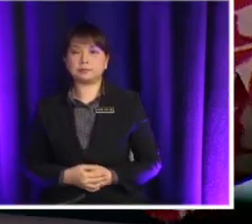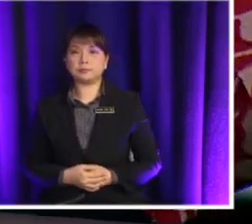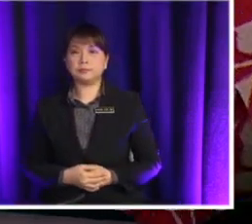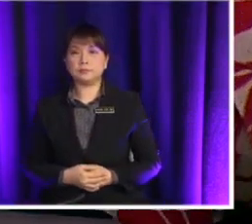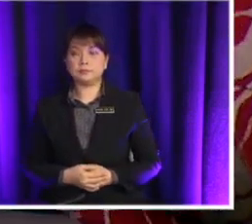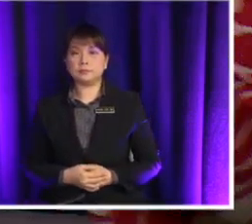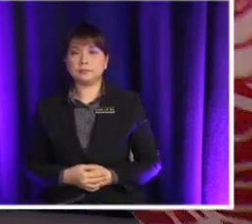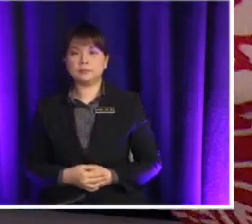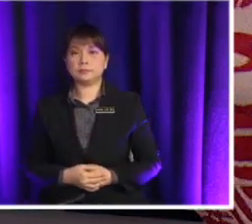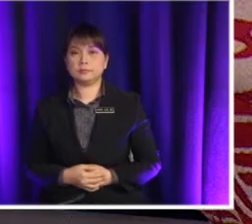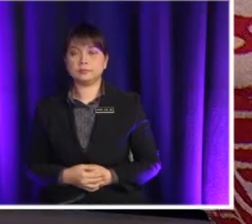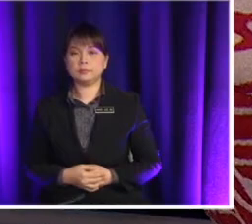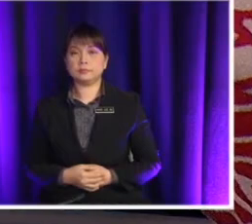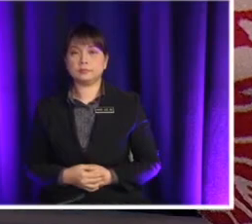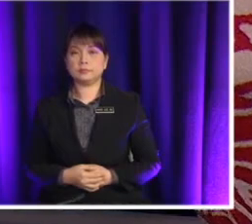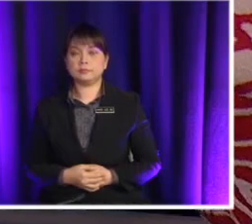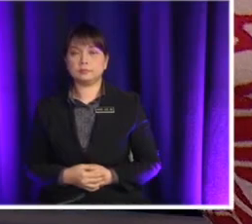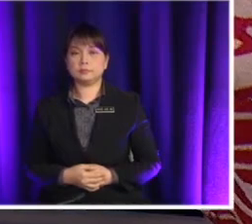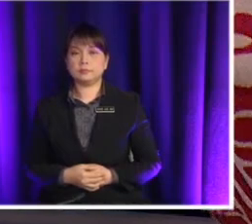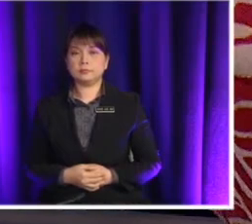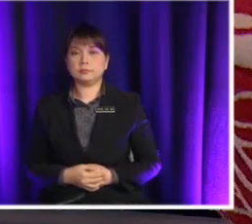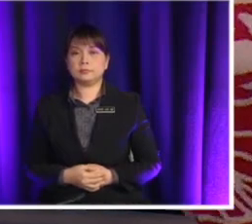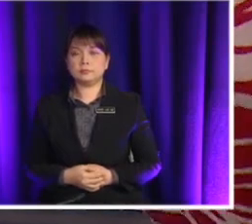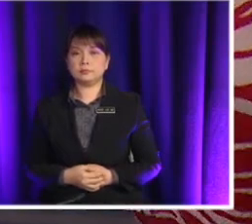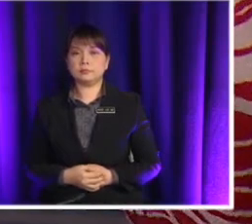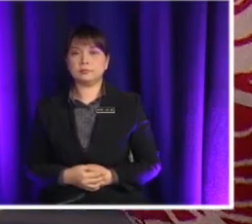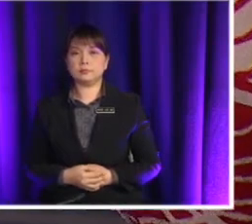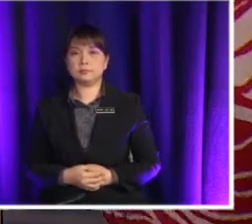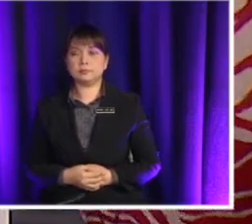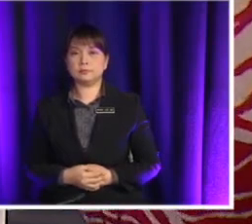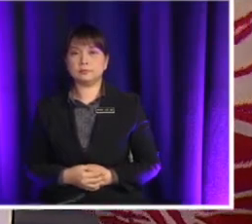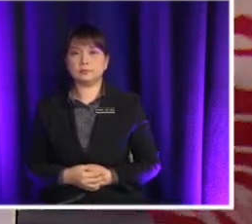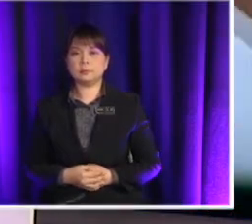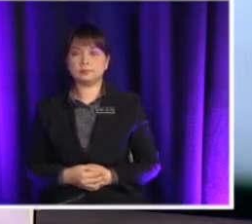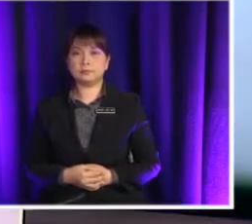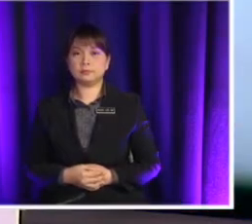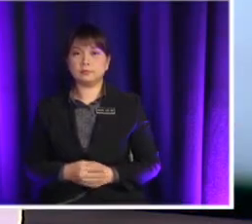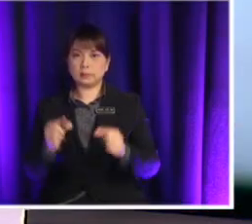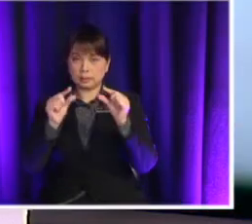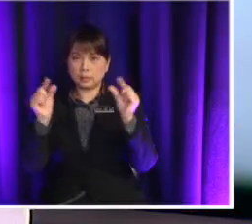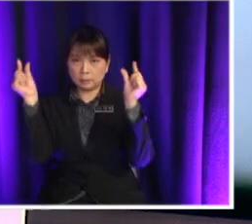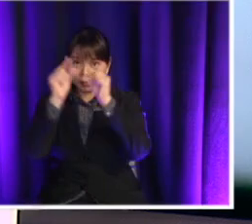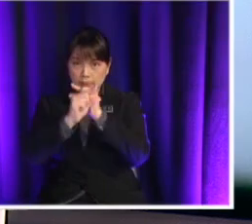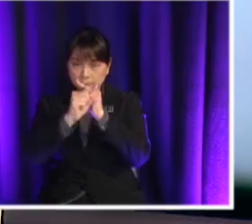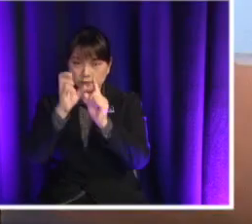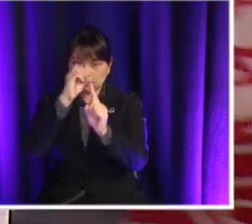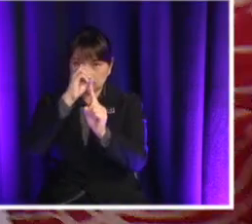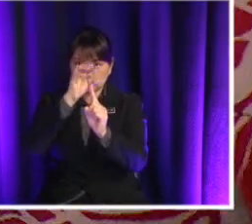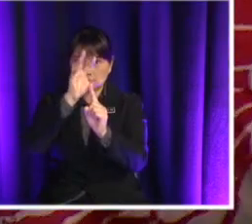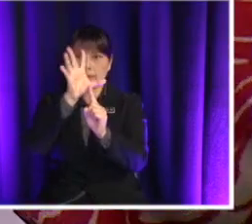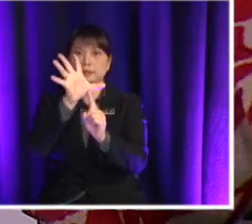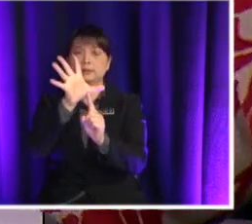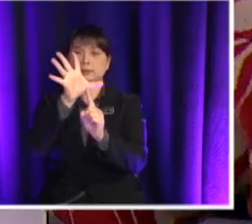okay, lampu so bila rendah, ya, lampu akan terpadam. Tapi kalau dalam keadaan gelap? Dalam keadaan gelap, lampu akan menyala. Ya, lampu akan menyala